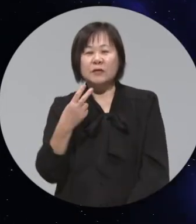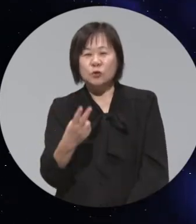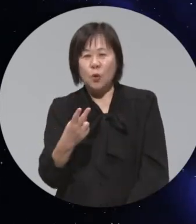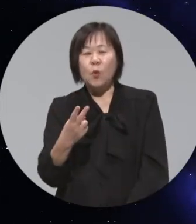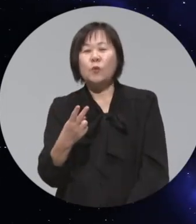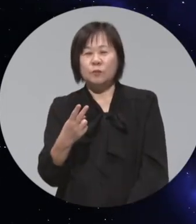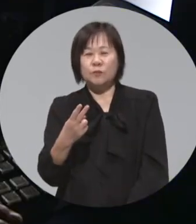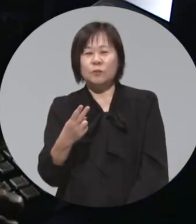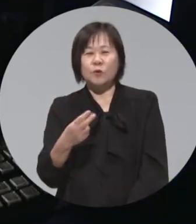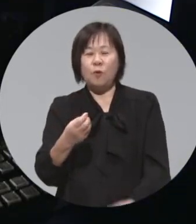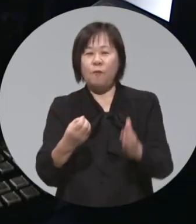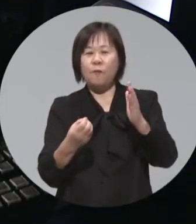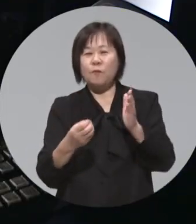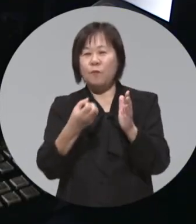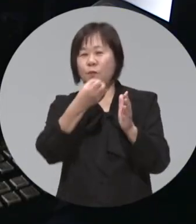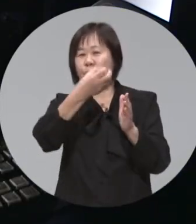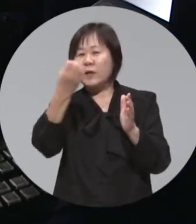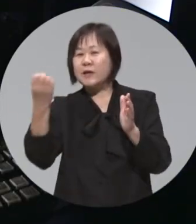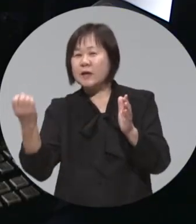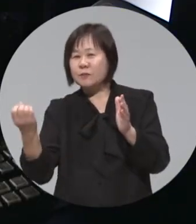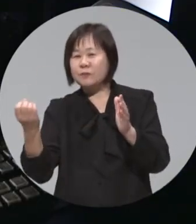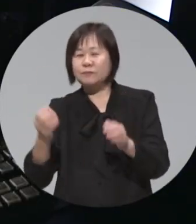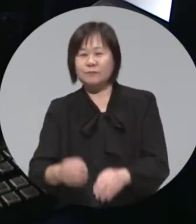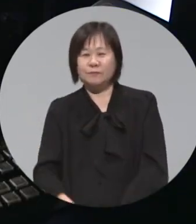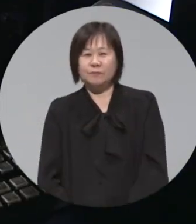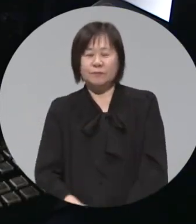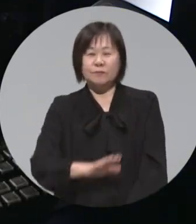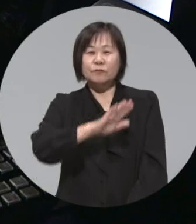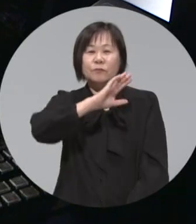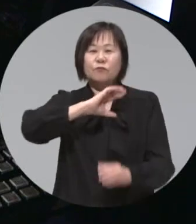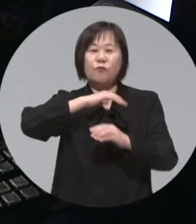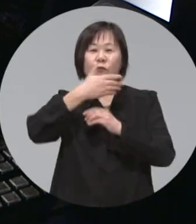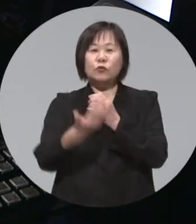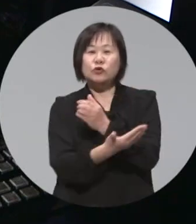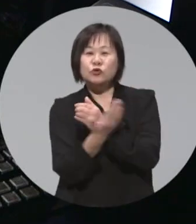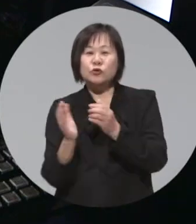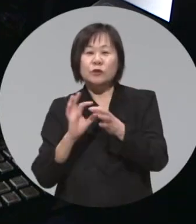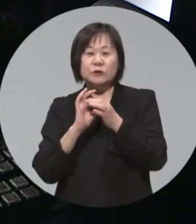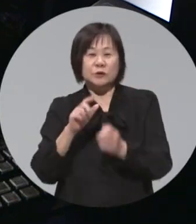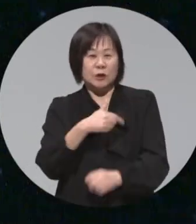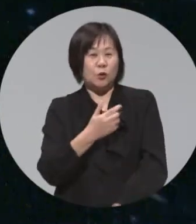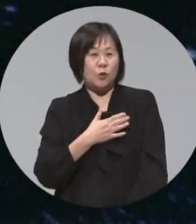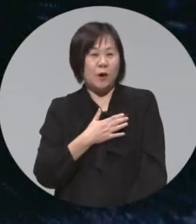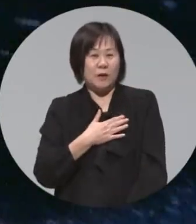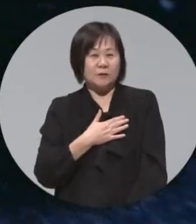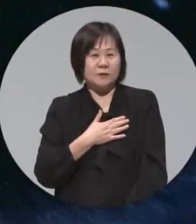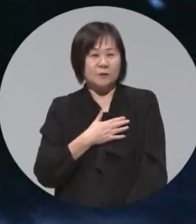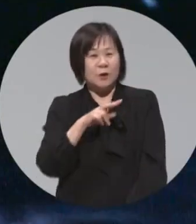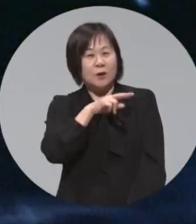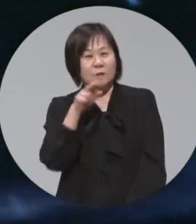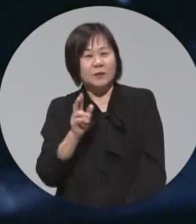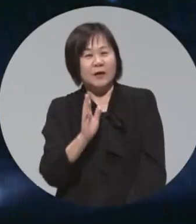。 宇宙についてね、いろんなことが分かってるのでこちらご覧いただきましょう。